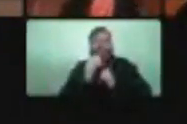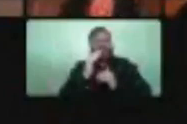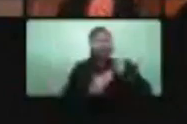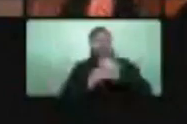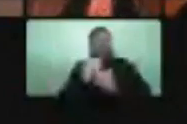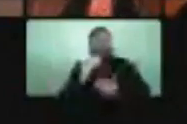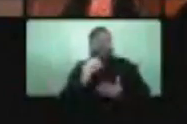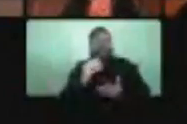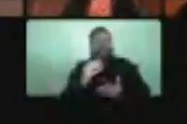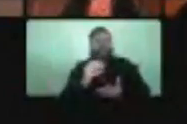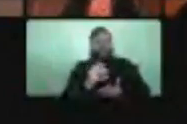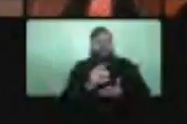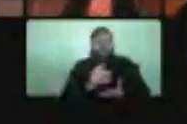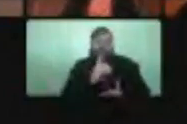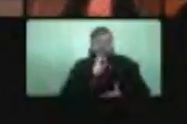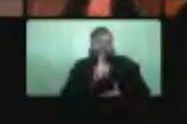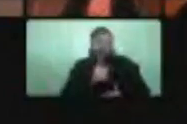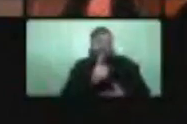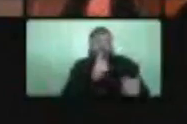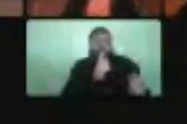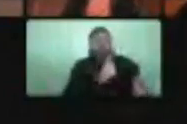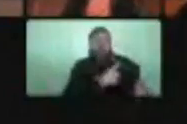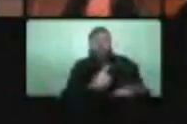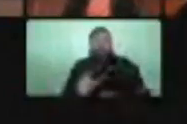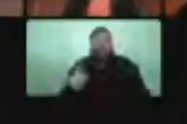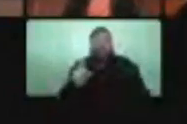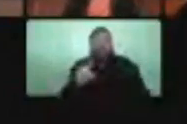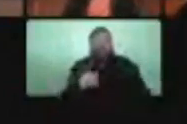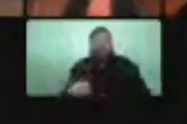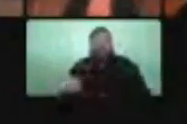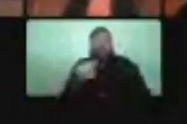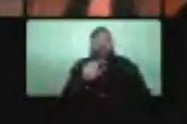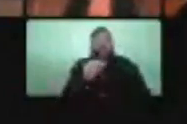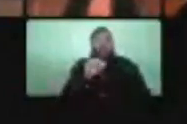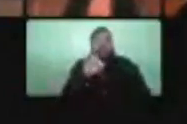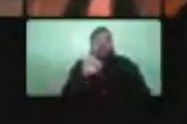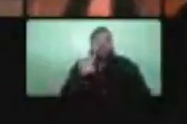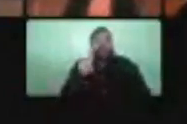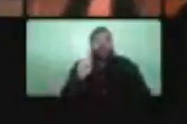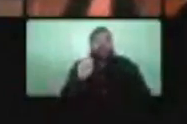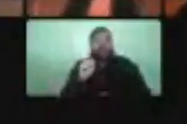katika majira ya fall, kwa sababu ni katika majira hayo ambapo